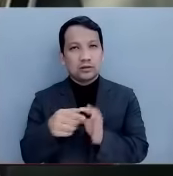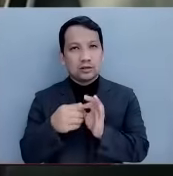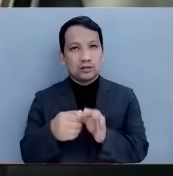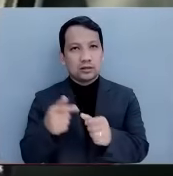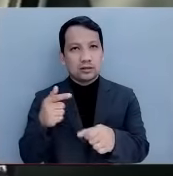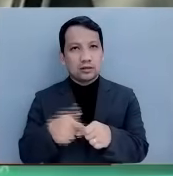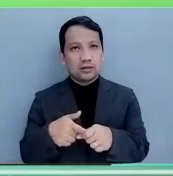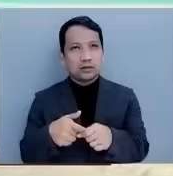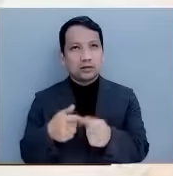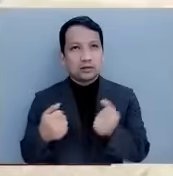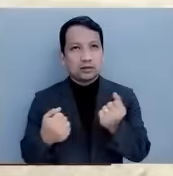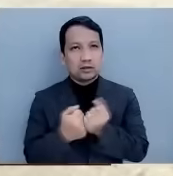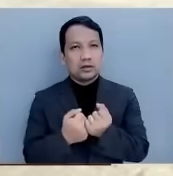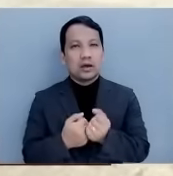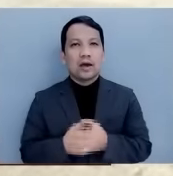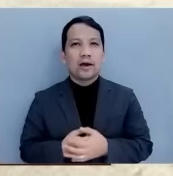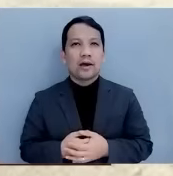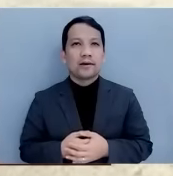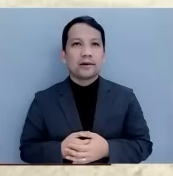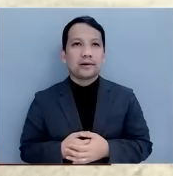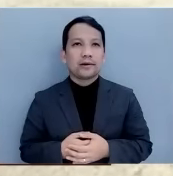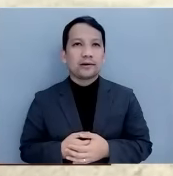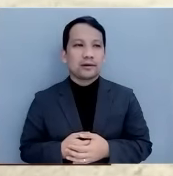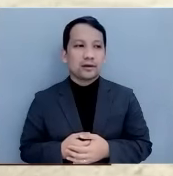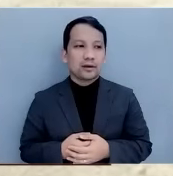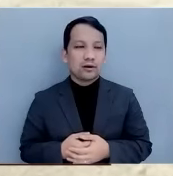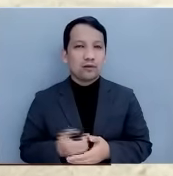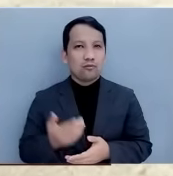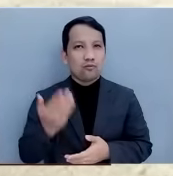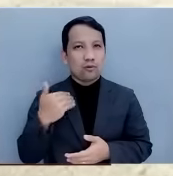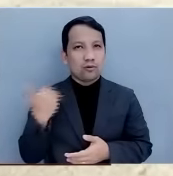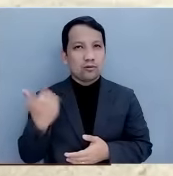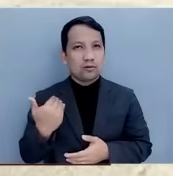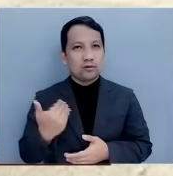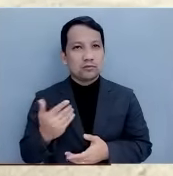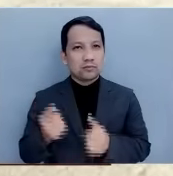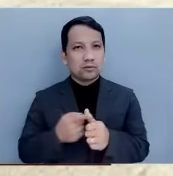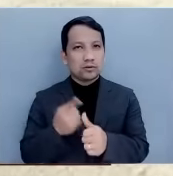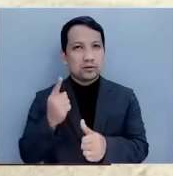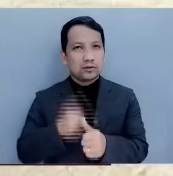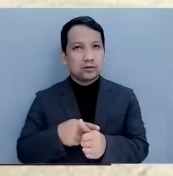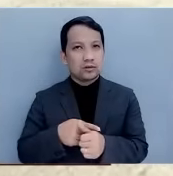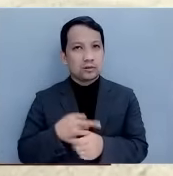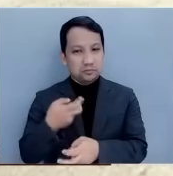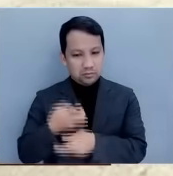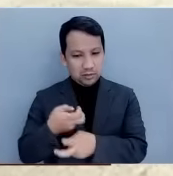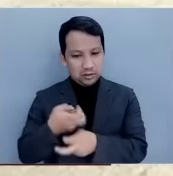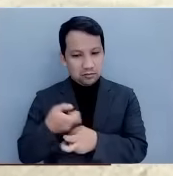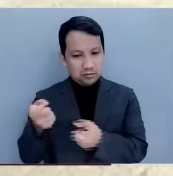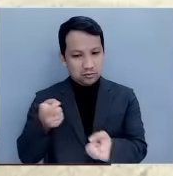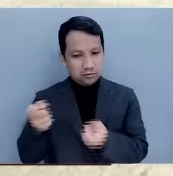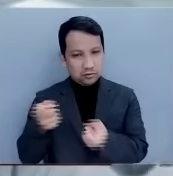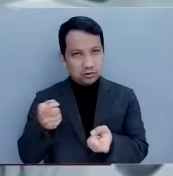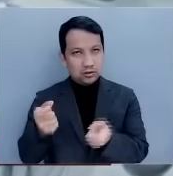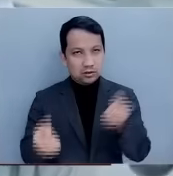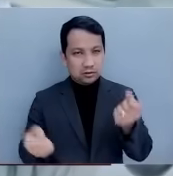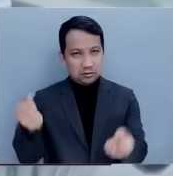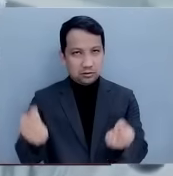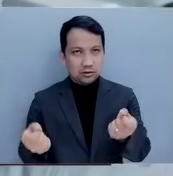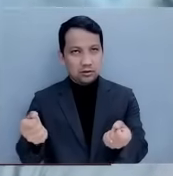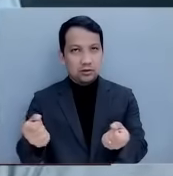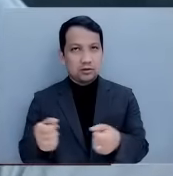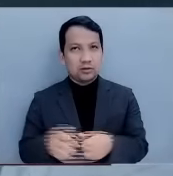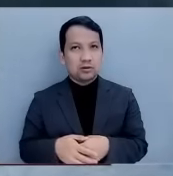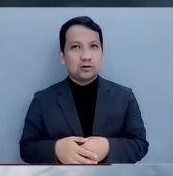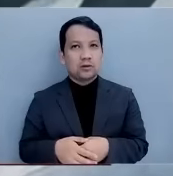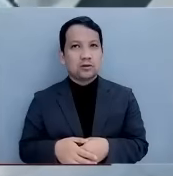track support. Mga kapatid, talagang nakaka-intimidate sa una dahil mukhang mahirap kontrolin ang manibela. Pero